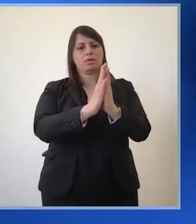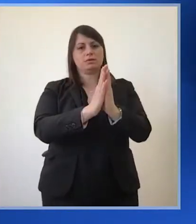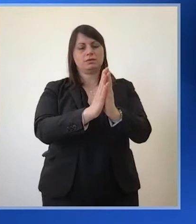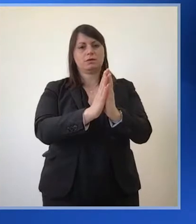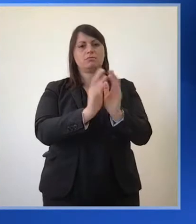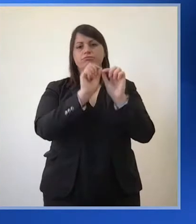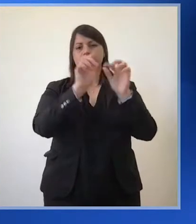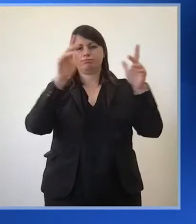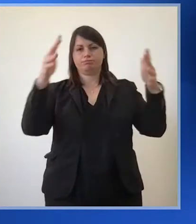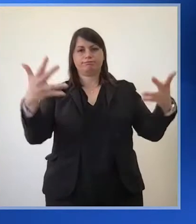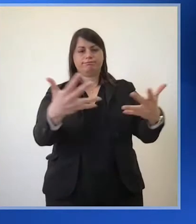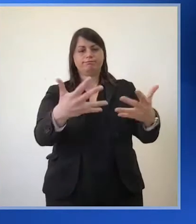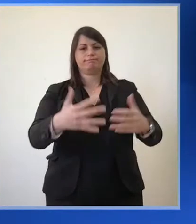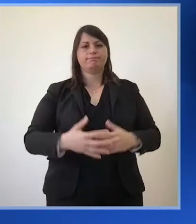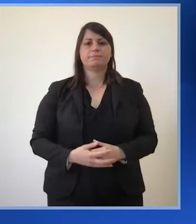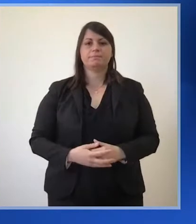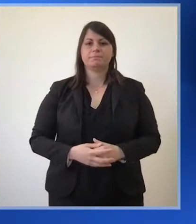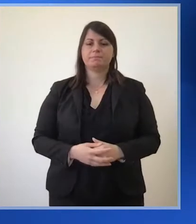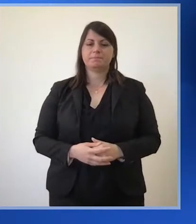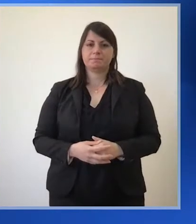mondo.